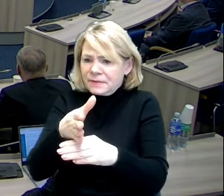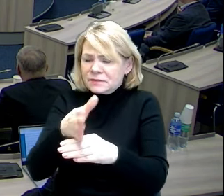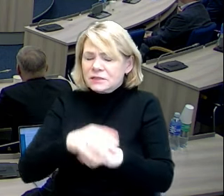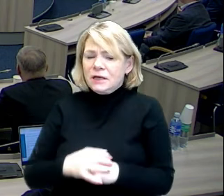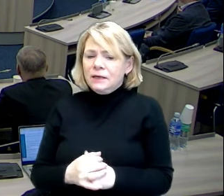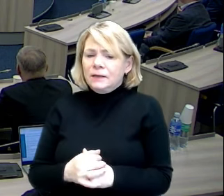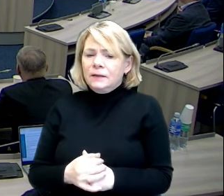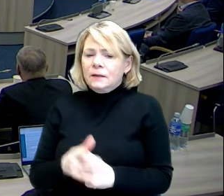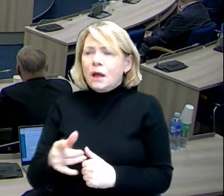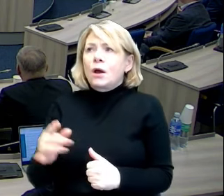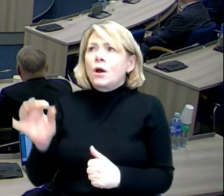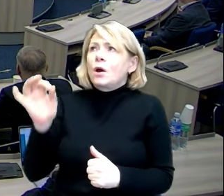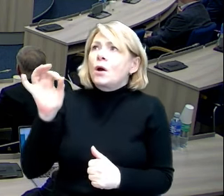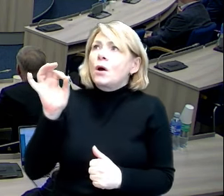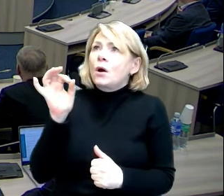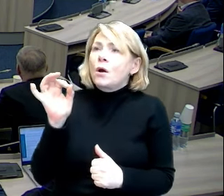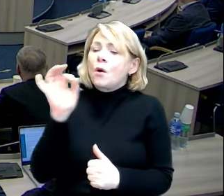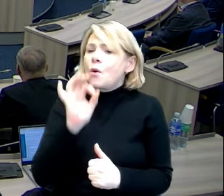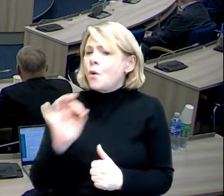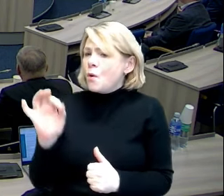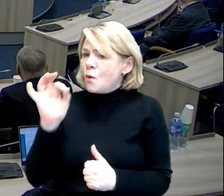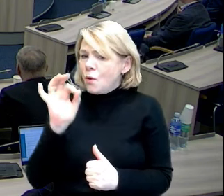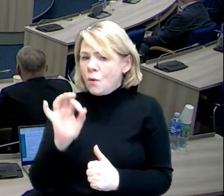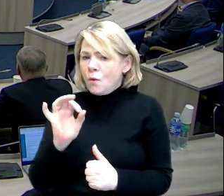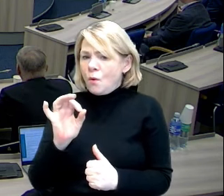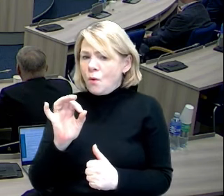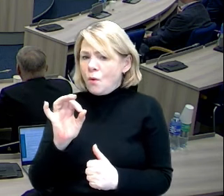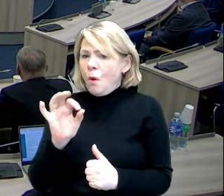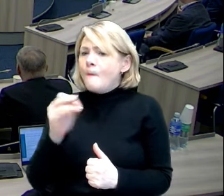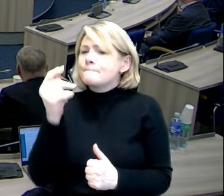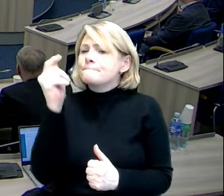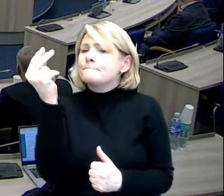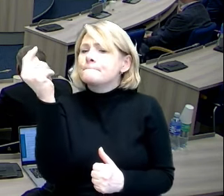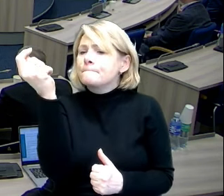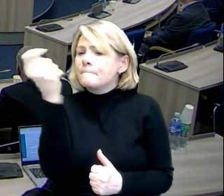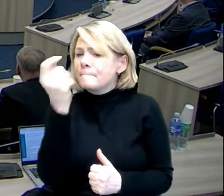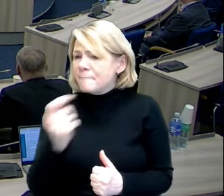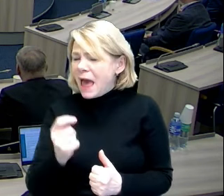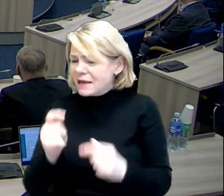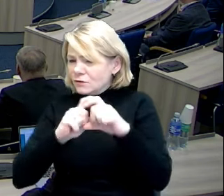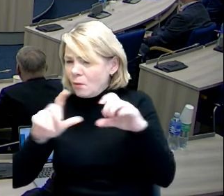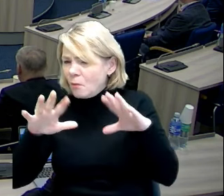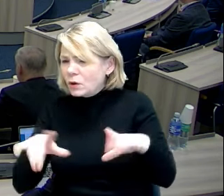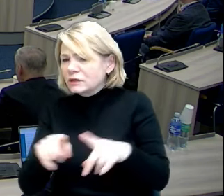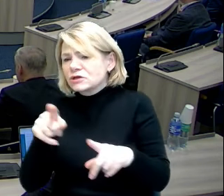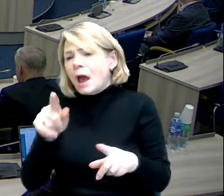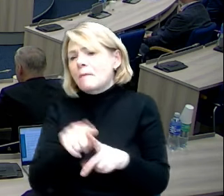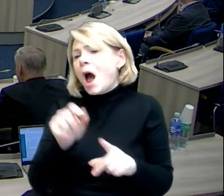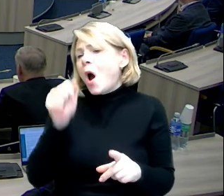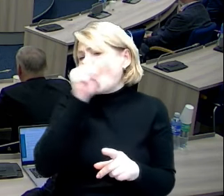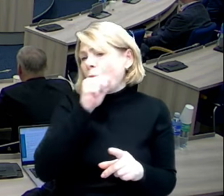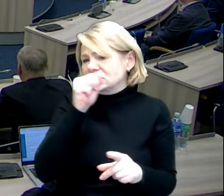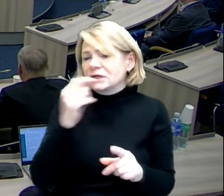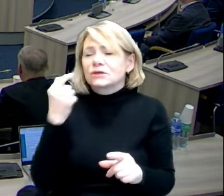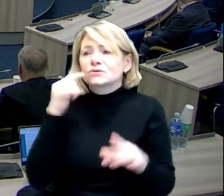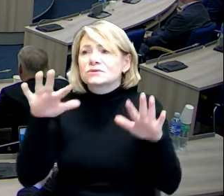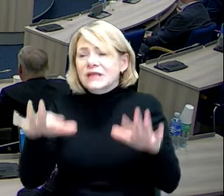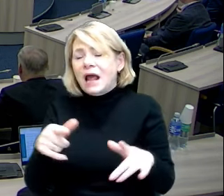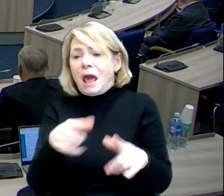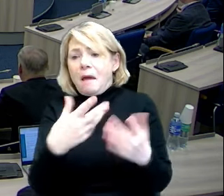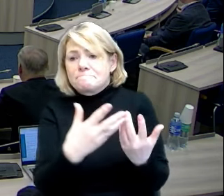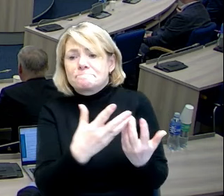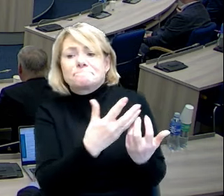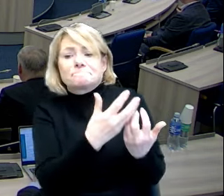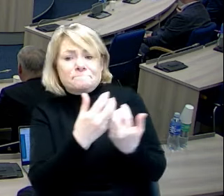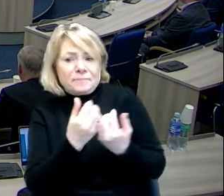dėl būtent meno mokyklų kaip čia pasakyti tai koncertų salė kaip tik priima ir ir ir